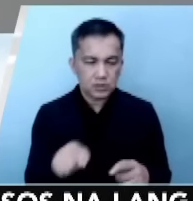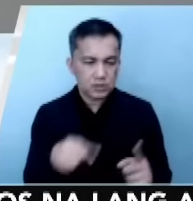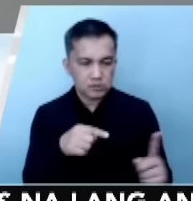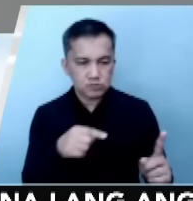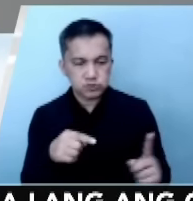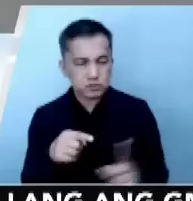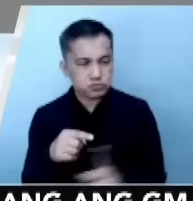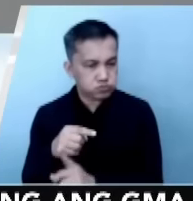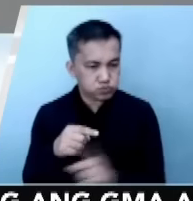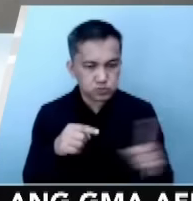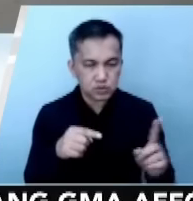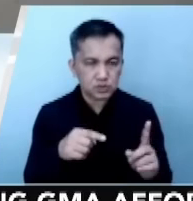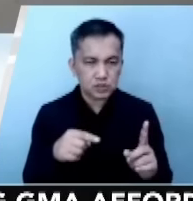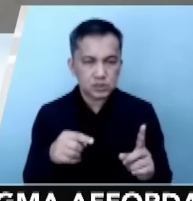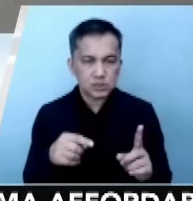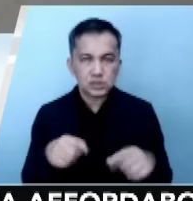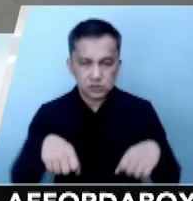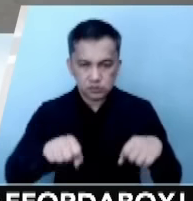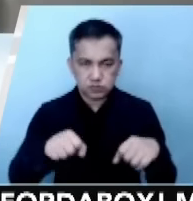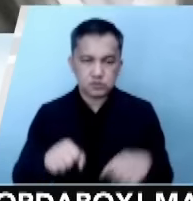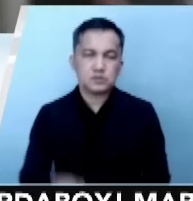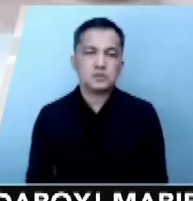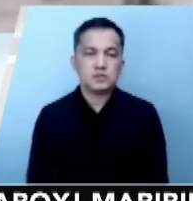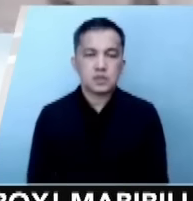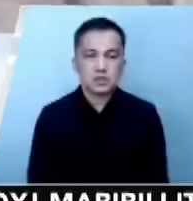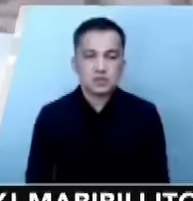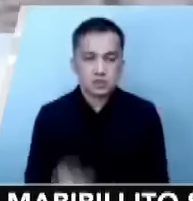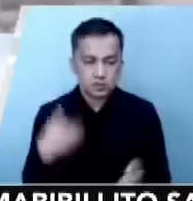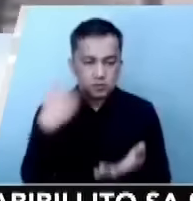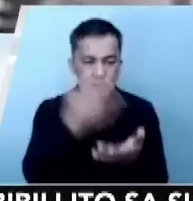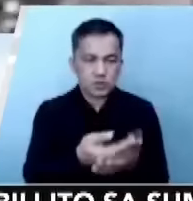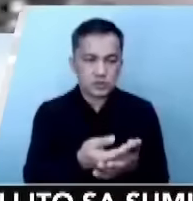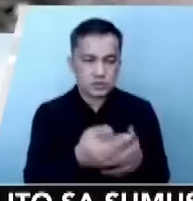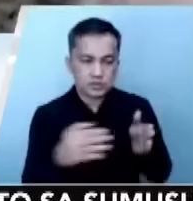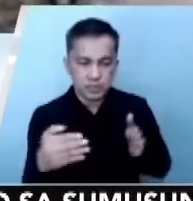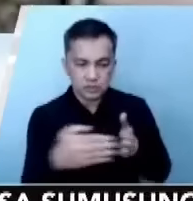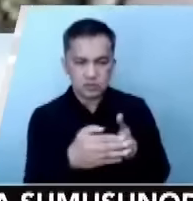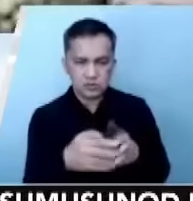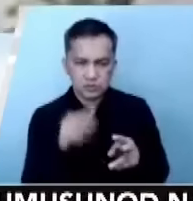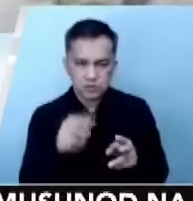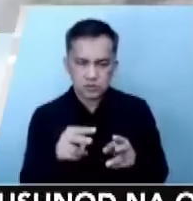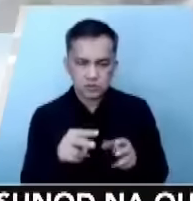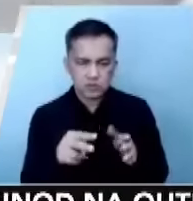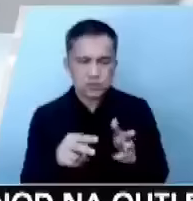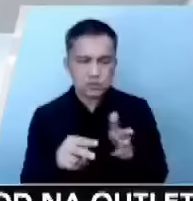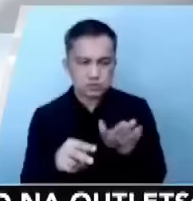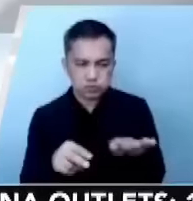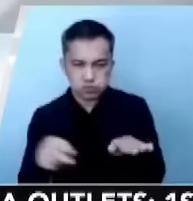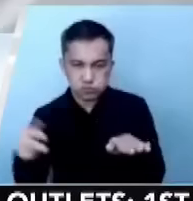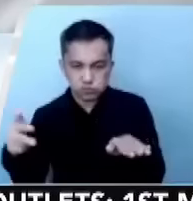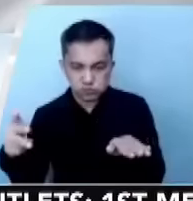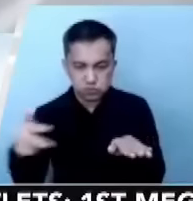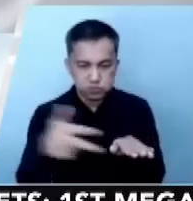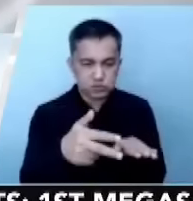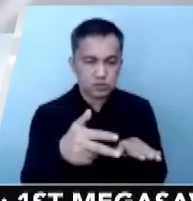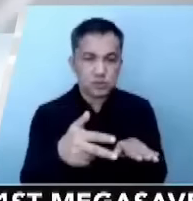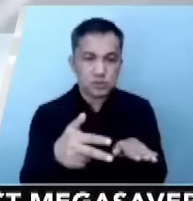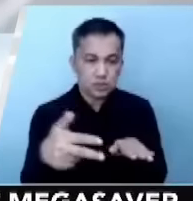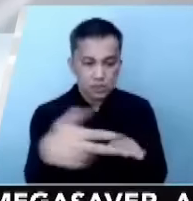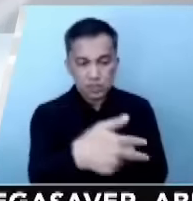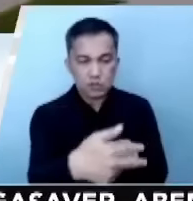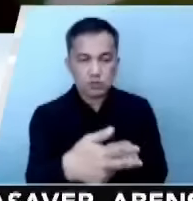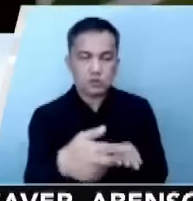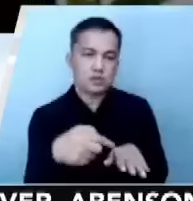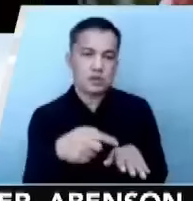habang sakay ng motorsiklo. Pagdating sa isang kanto, makikita ang dinikitan bago tuluyang hinarangan ng motorsiklo ang van ng